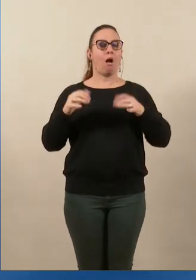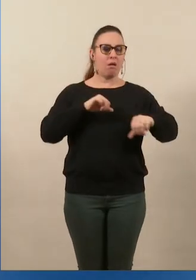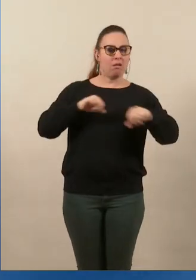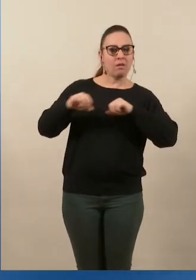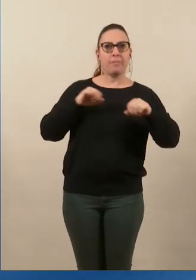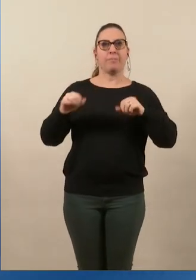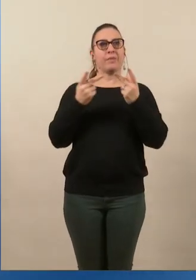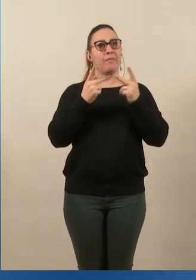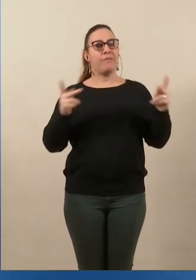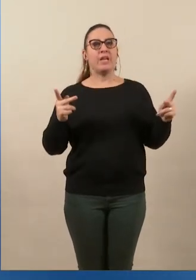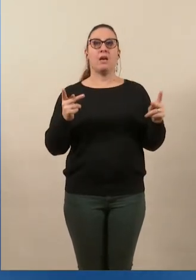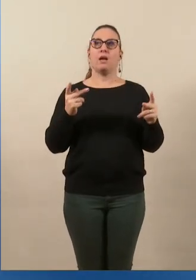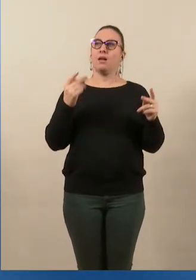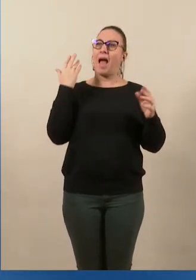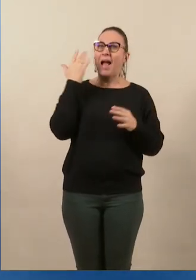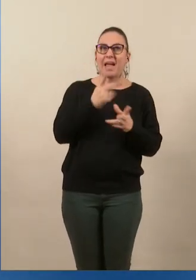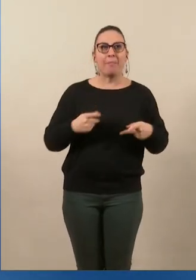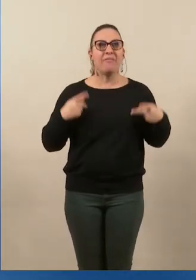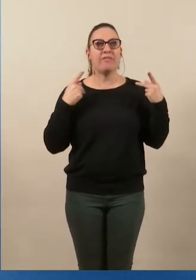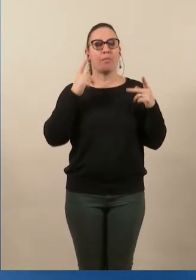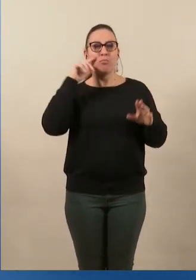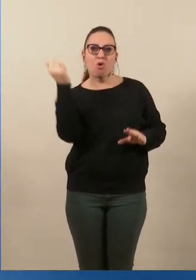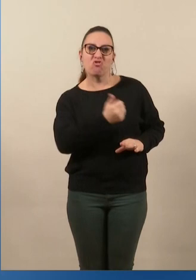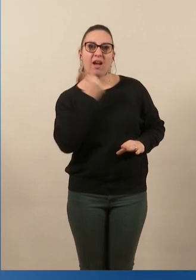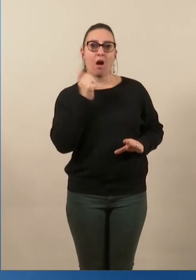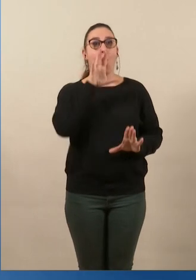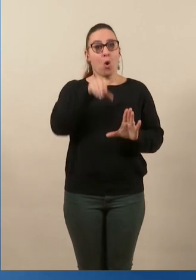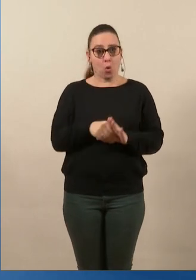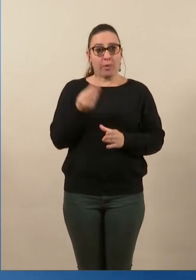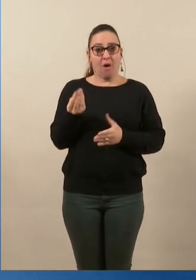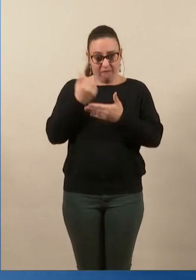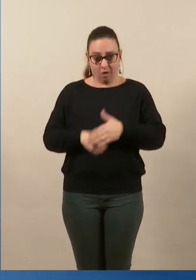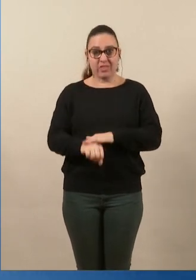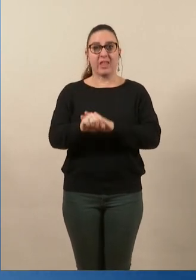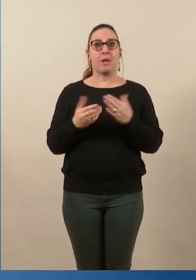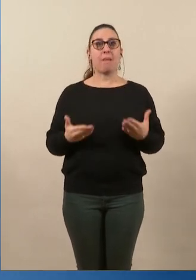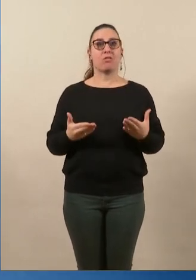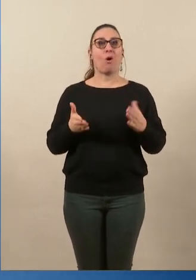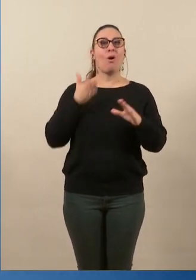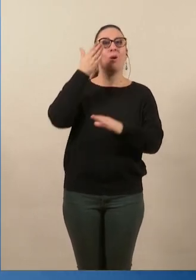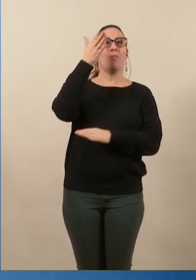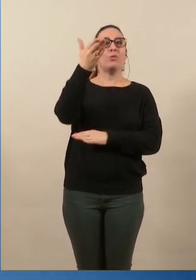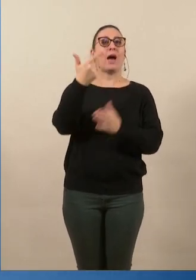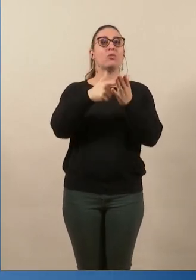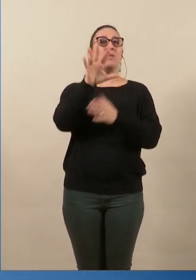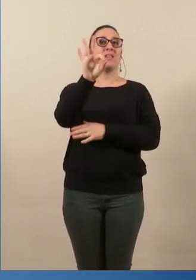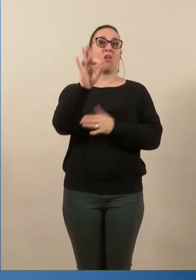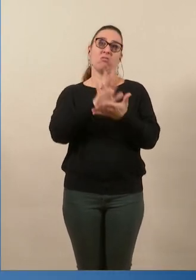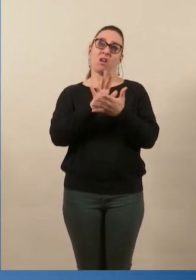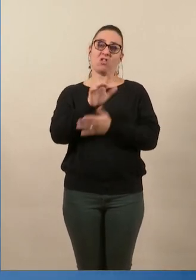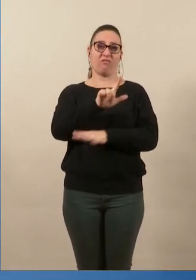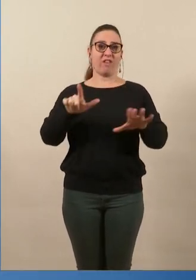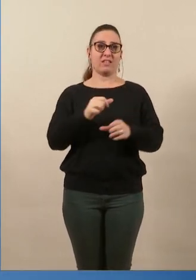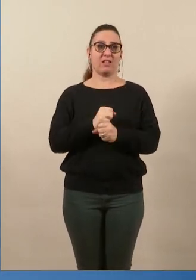il fait bon vivre pour toutes et tous y compris pour les enfants qui naissent aujourd'hui qui auront 27 ans en 2050